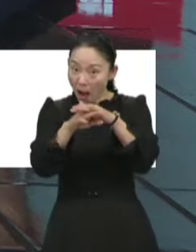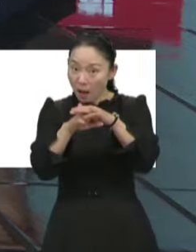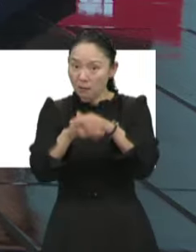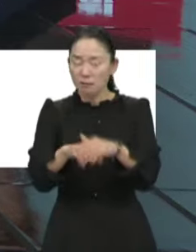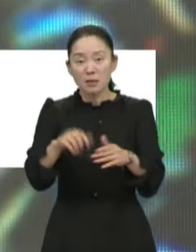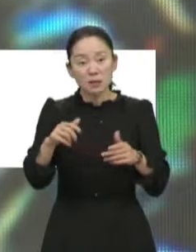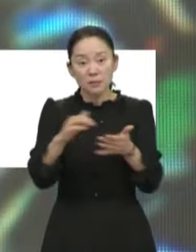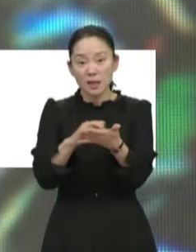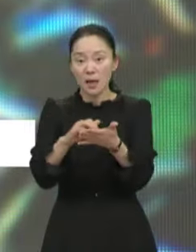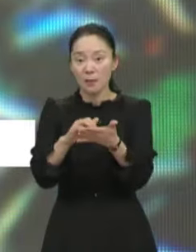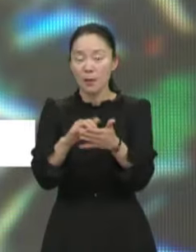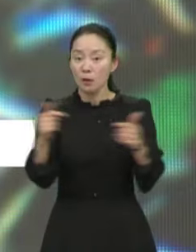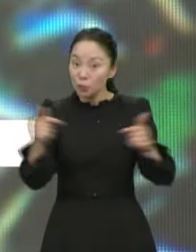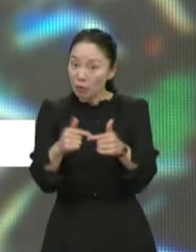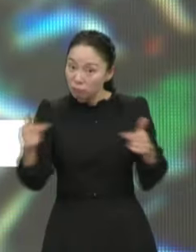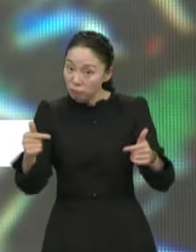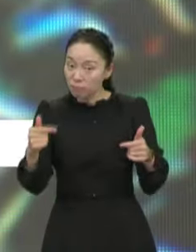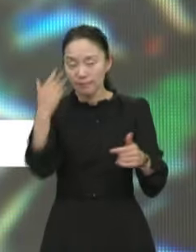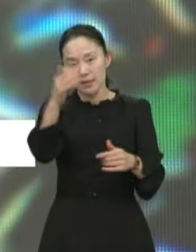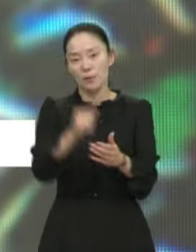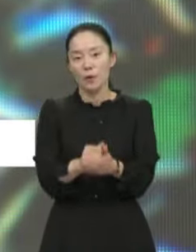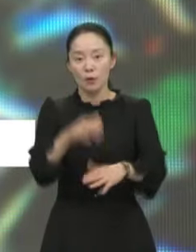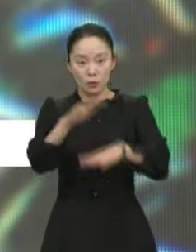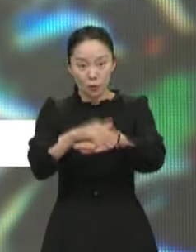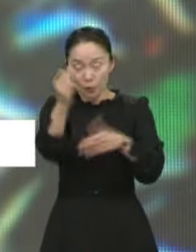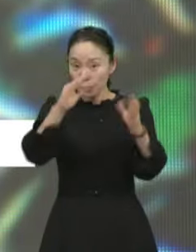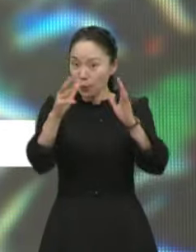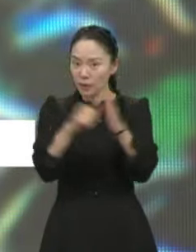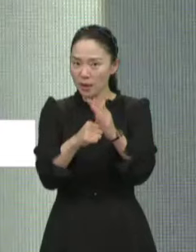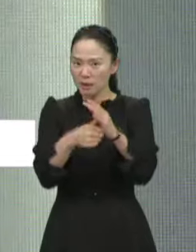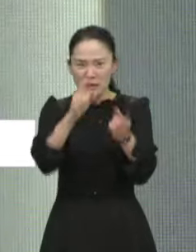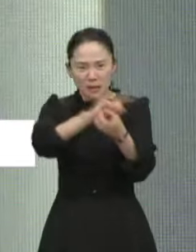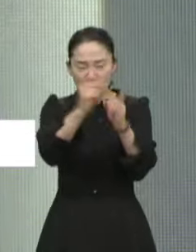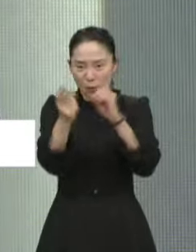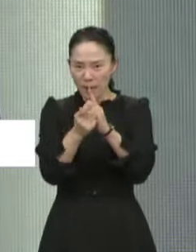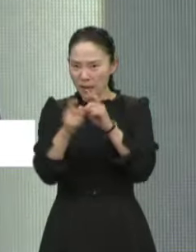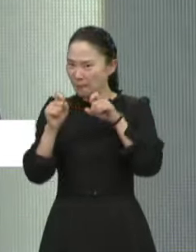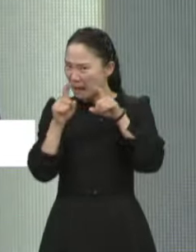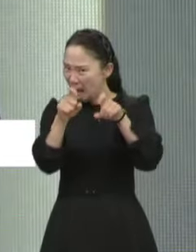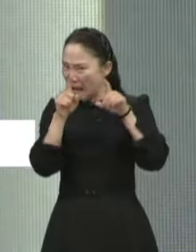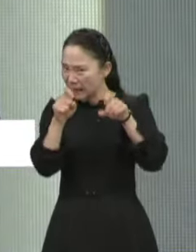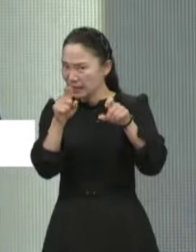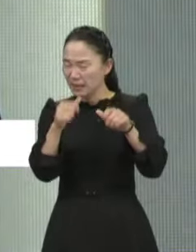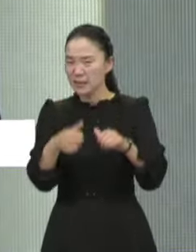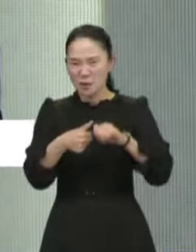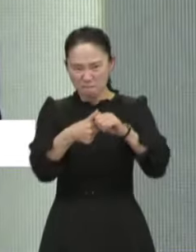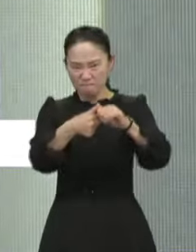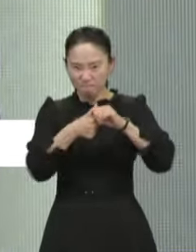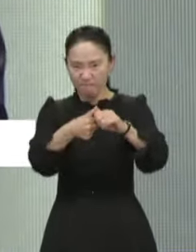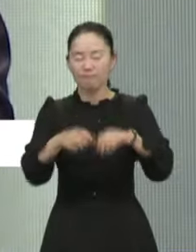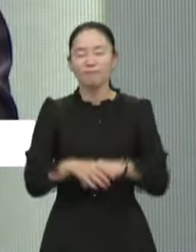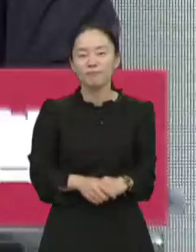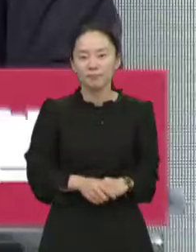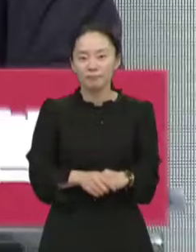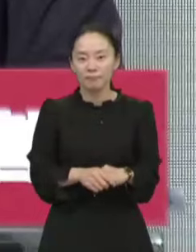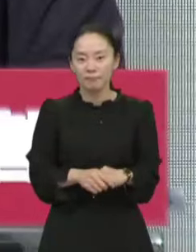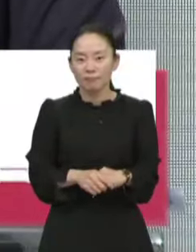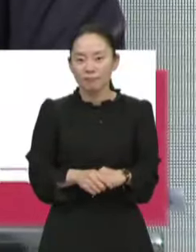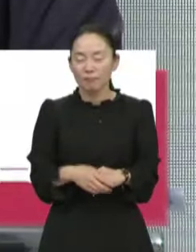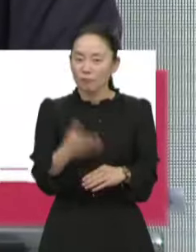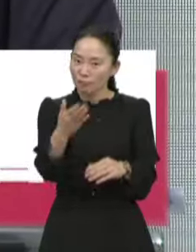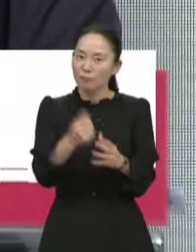있습니까? 늘고 있습니까? 주도권 토론에선 상대방에 대한 각종 의혹들을 집요하게 물고 늘어졌습니다.